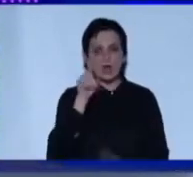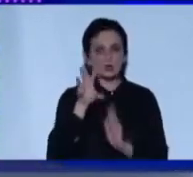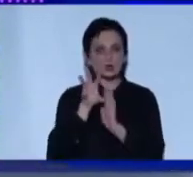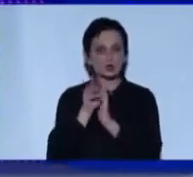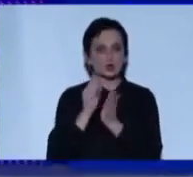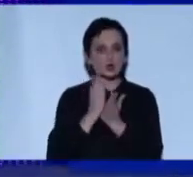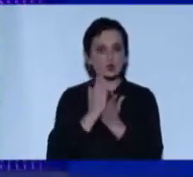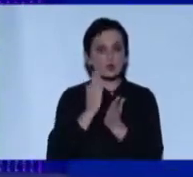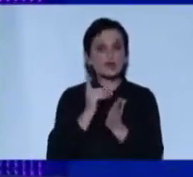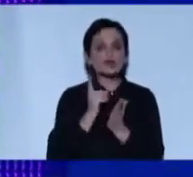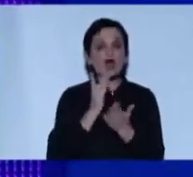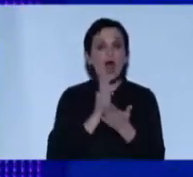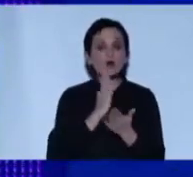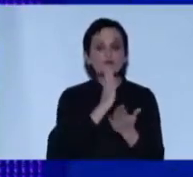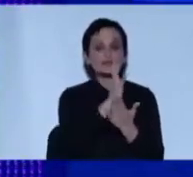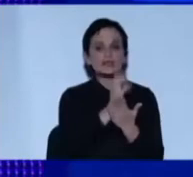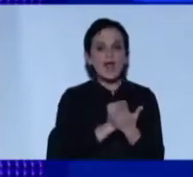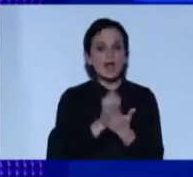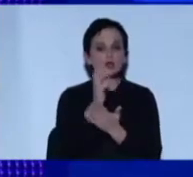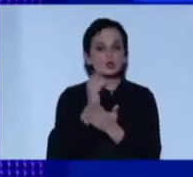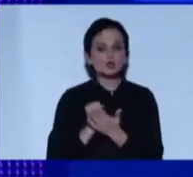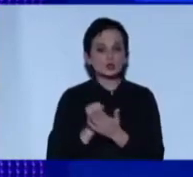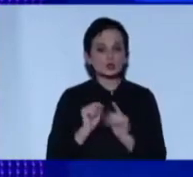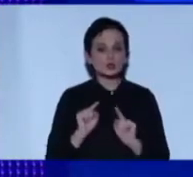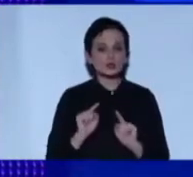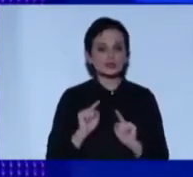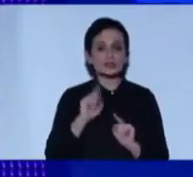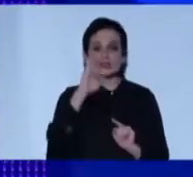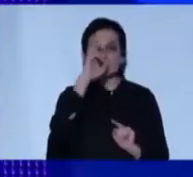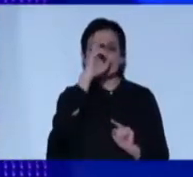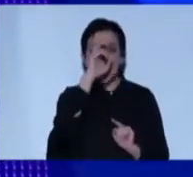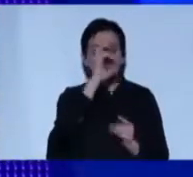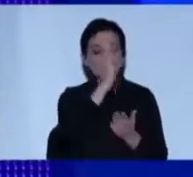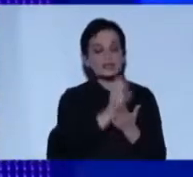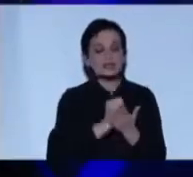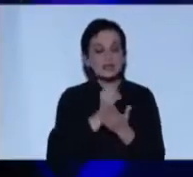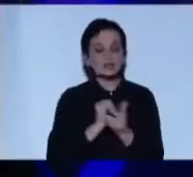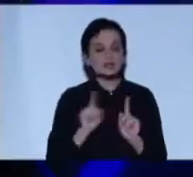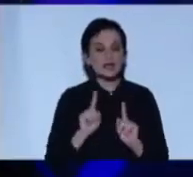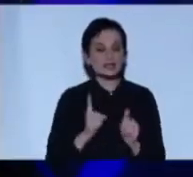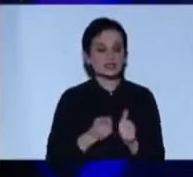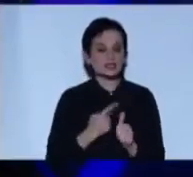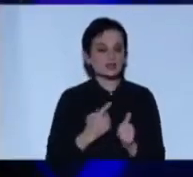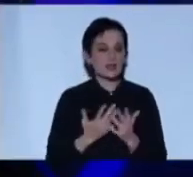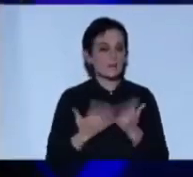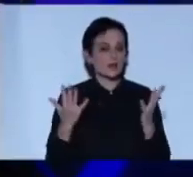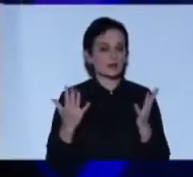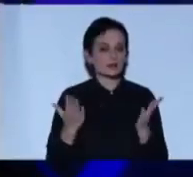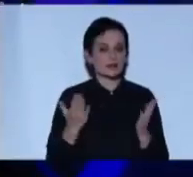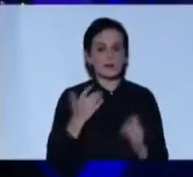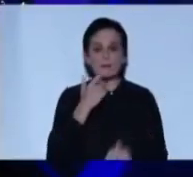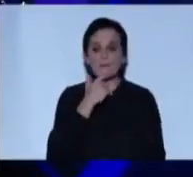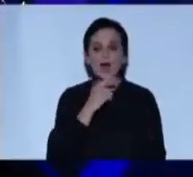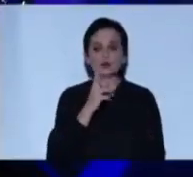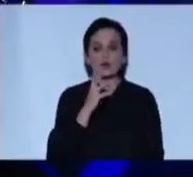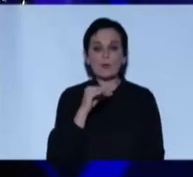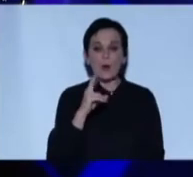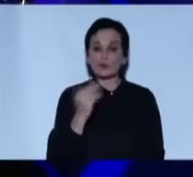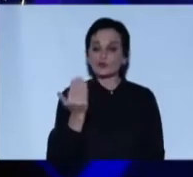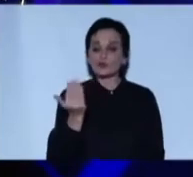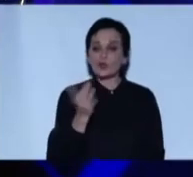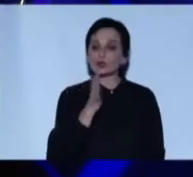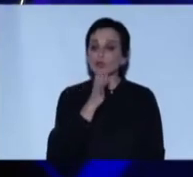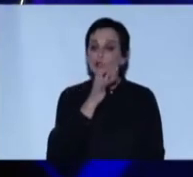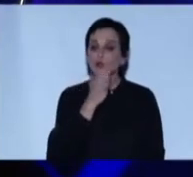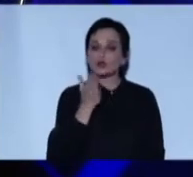აქვს ამის რესურსი, ის სახელმწიფო რესურსი, რასაც ქვია. მეტიერად გასაგებია. ნუ მამუკა, თქვენი დრო დგება, თქვენ